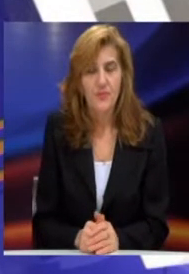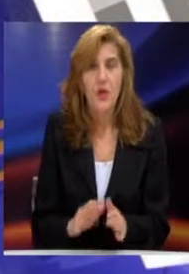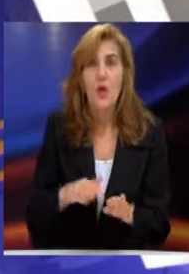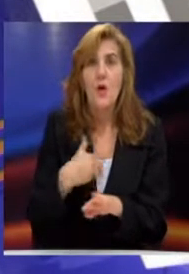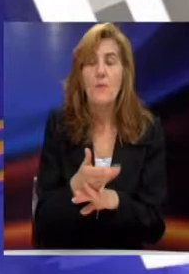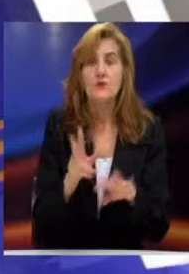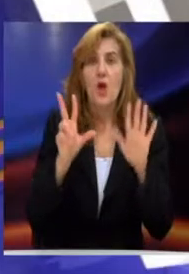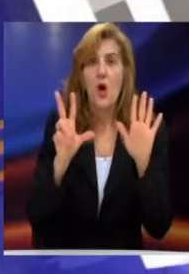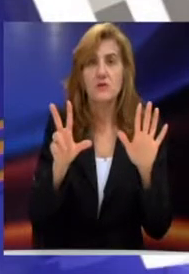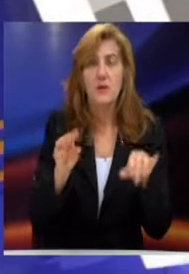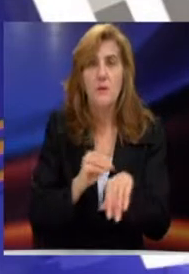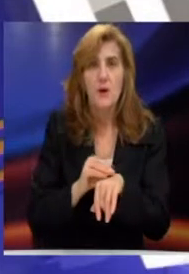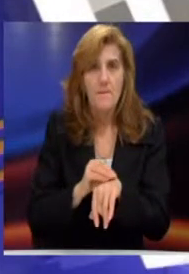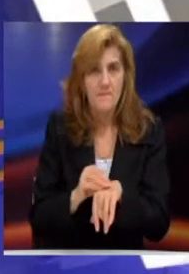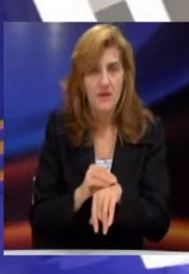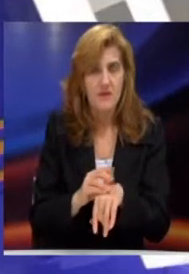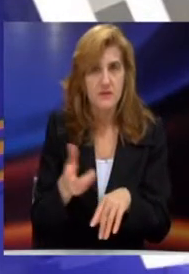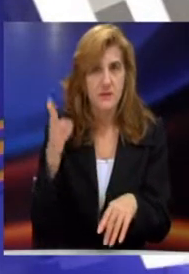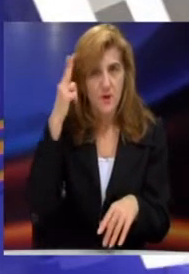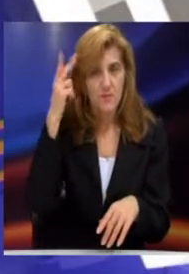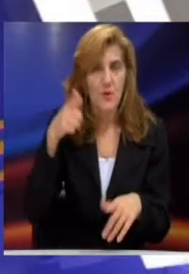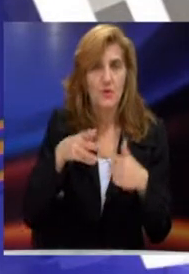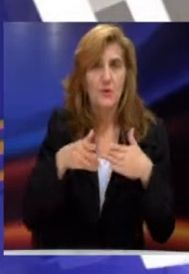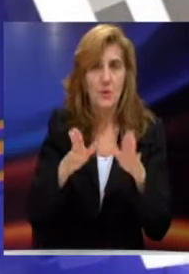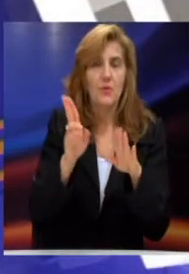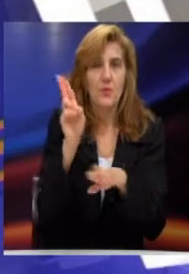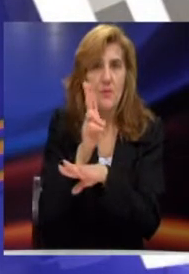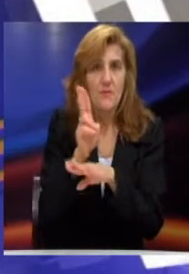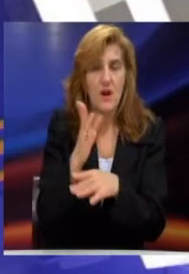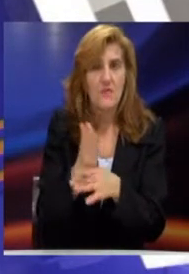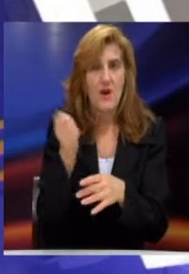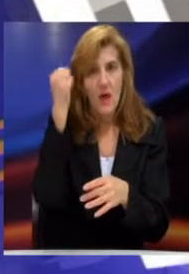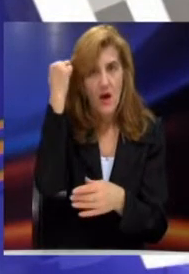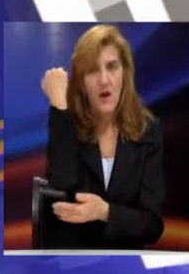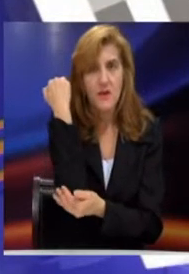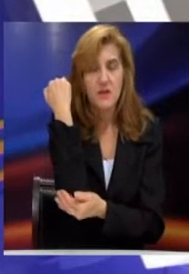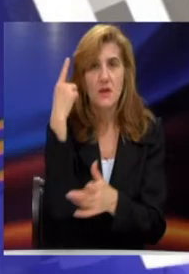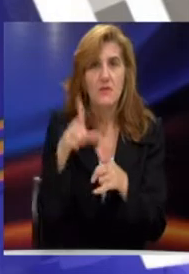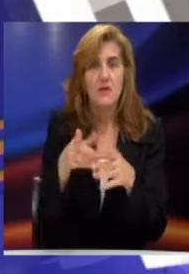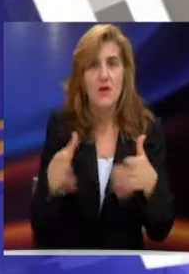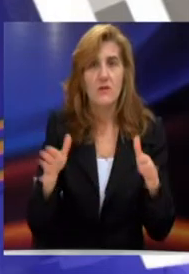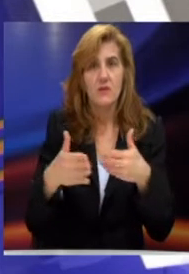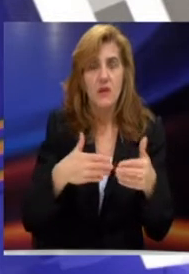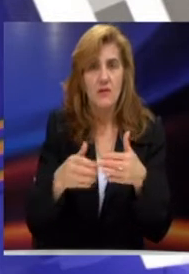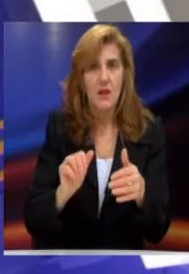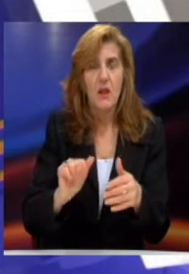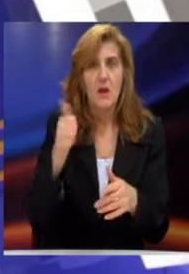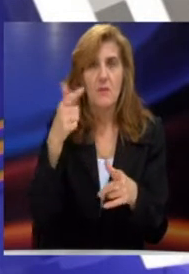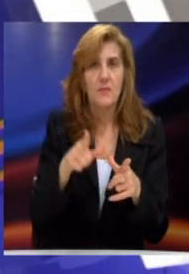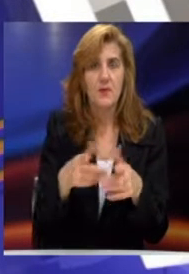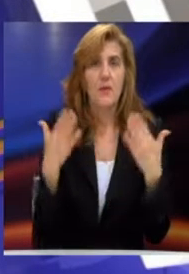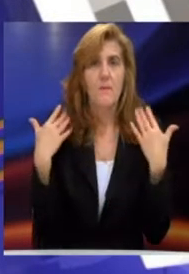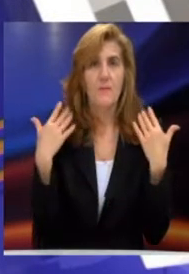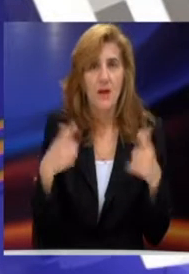Posle 8 meseci i jedan dan od kada je na adresi Segedinski put 88 položen kamen temeljac, otvorena su vrata lokala prvog Shopping